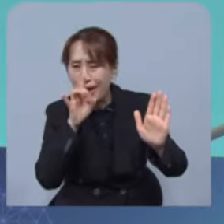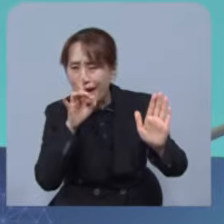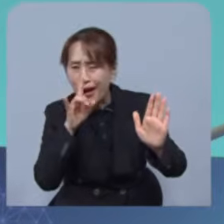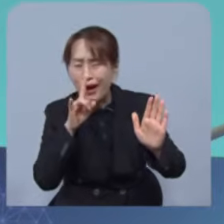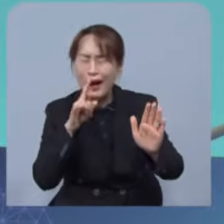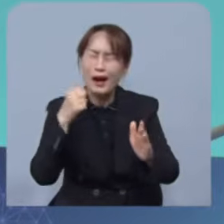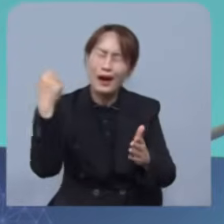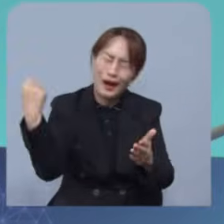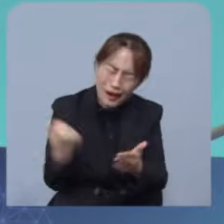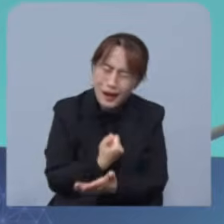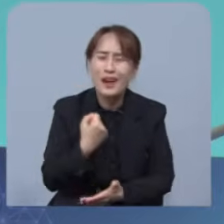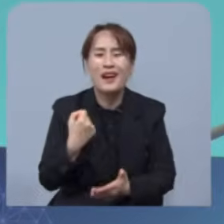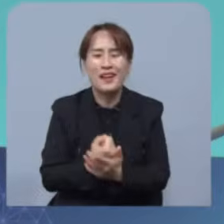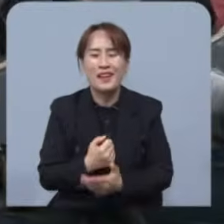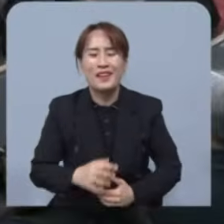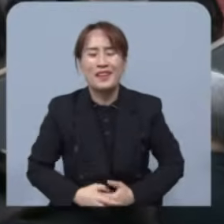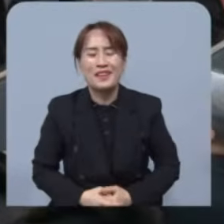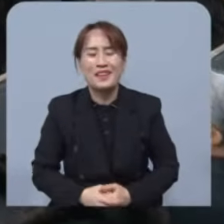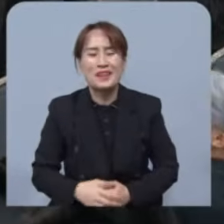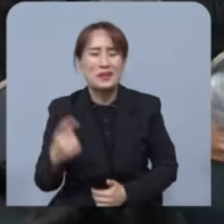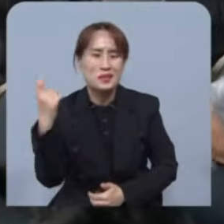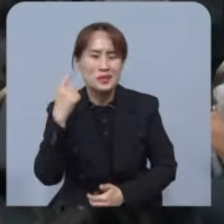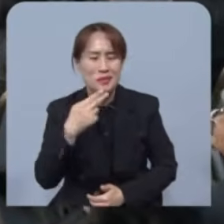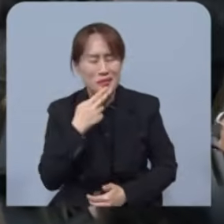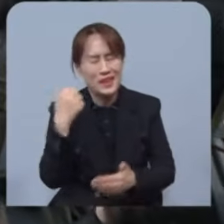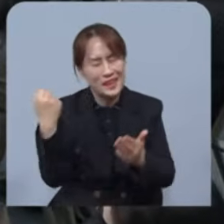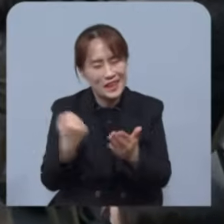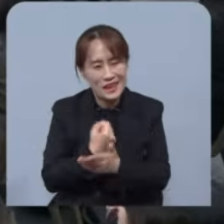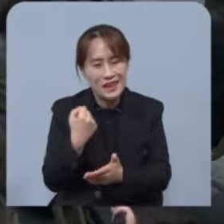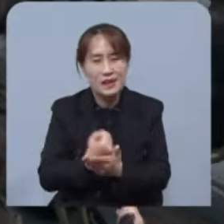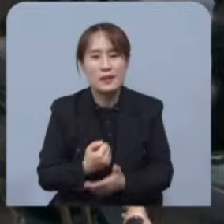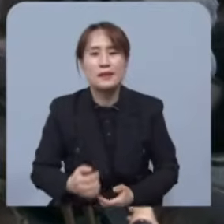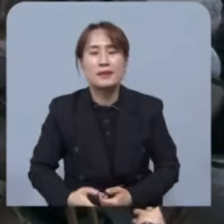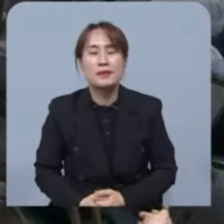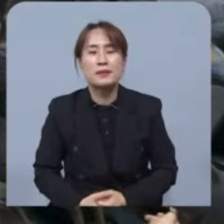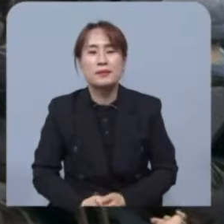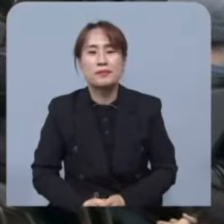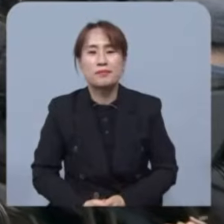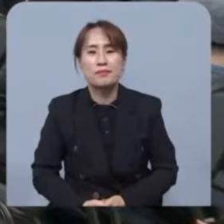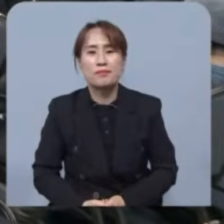음향이 좀 아쉽습니다. 음향이요. 아쉽습니다.